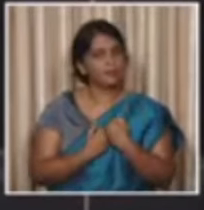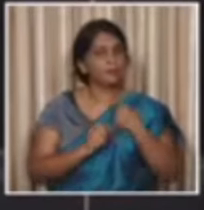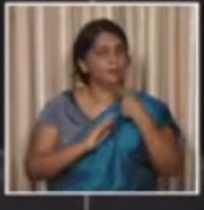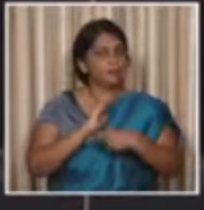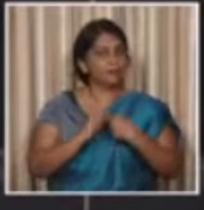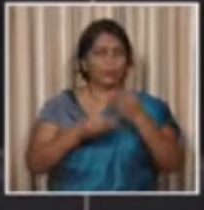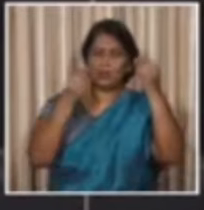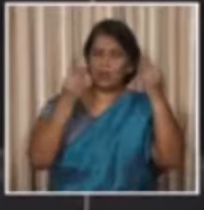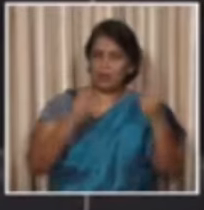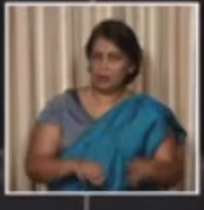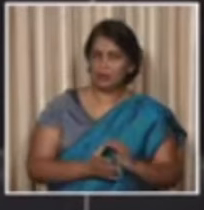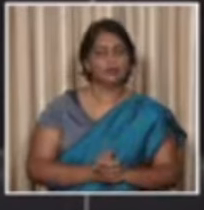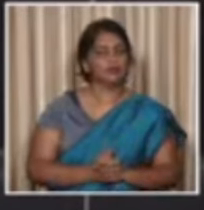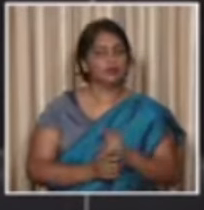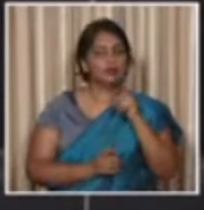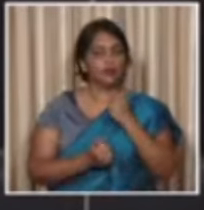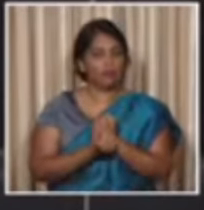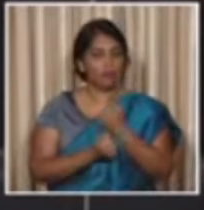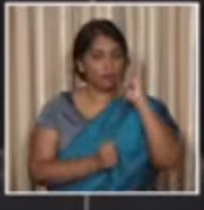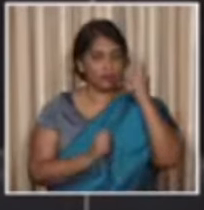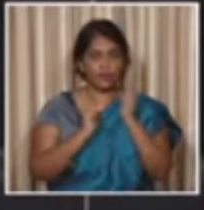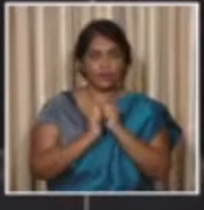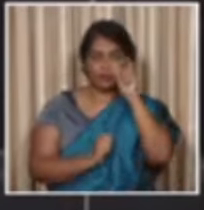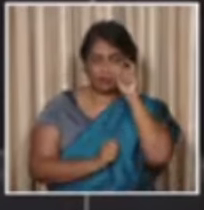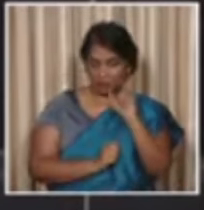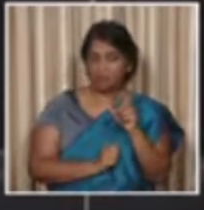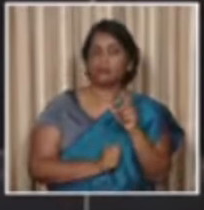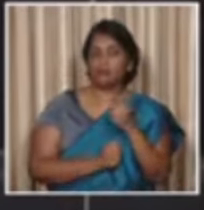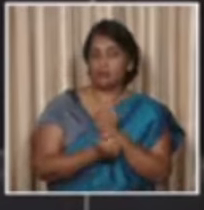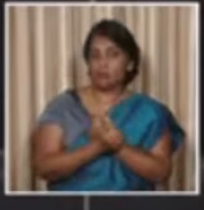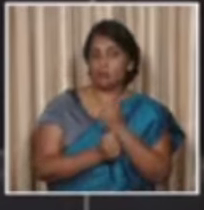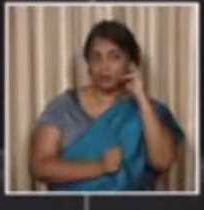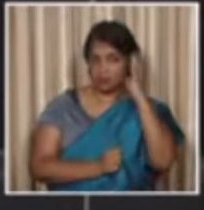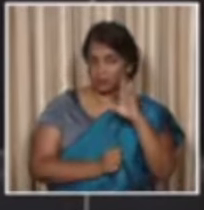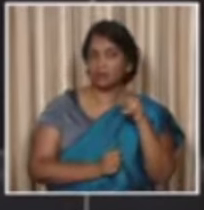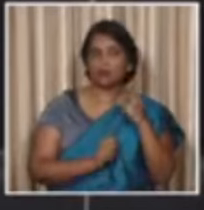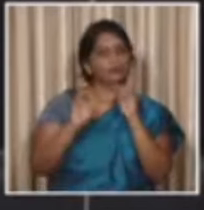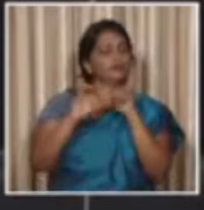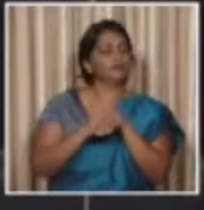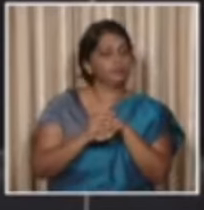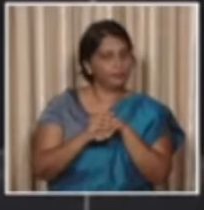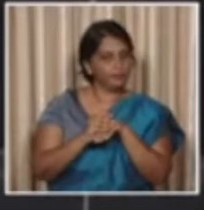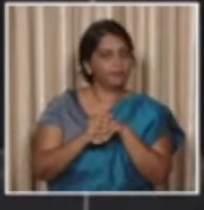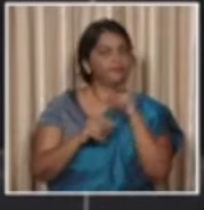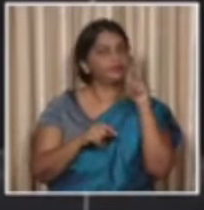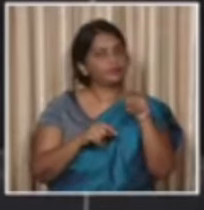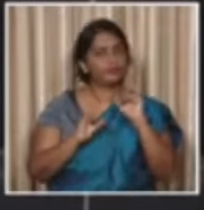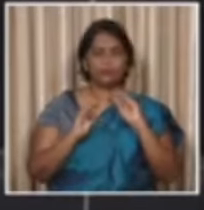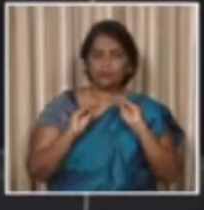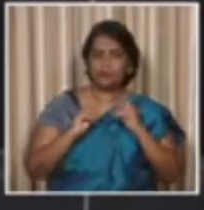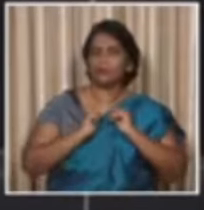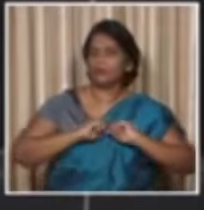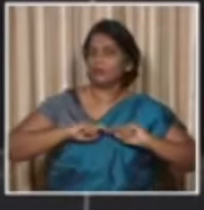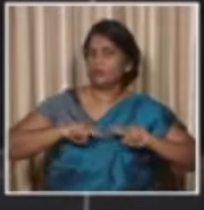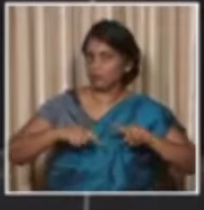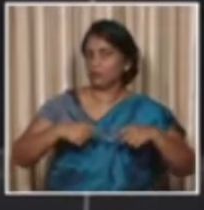රට අරාජික කරන්න. පොලිස්පතිවරයා වැඩ බලන පොලිස්පතිවරයා හැටියට පත් වෙලා එතුමා යම්කිසි වැඩ